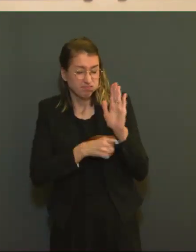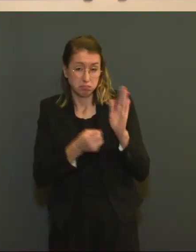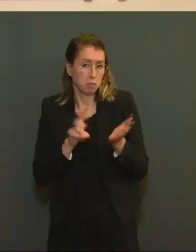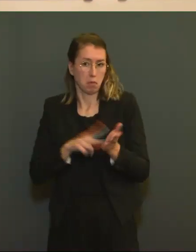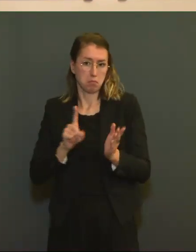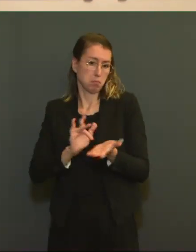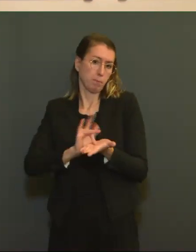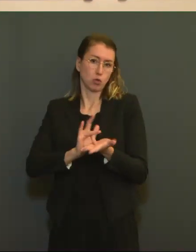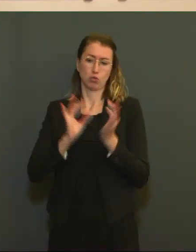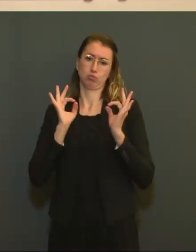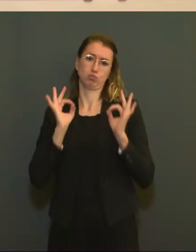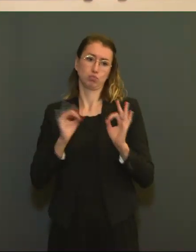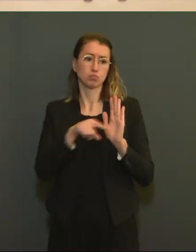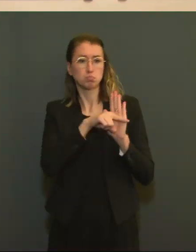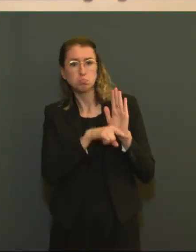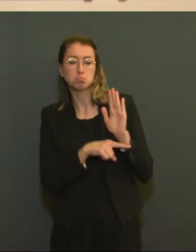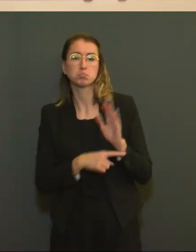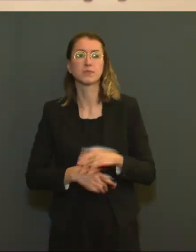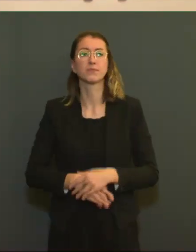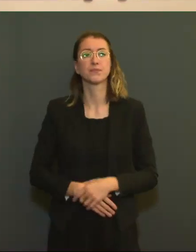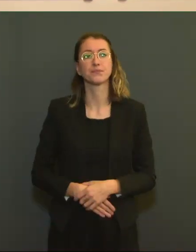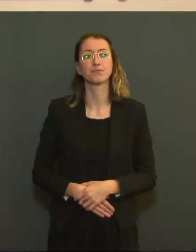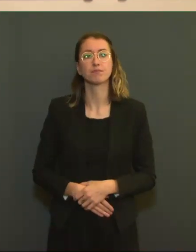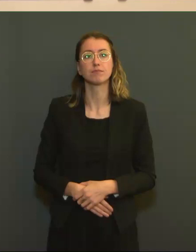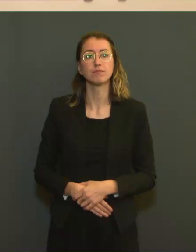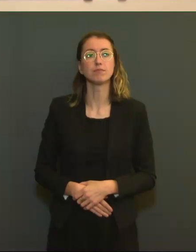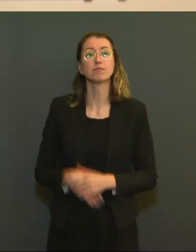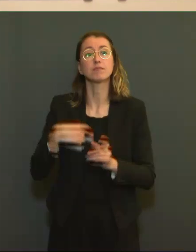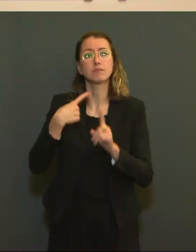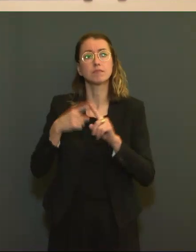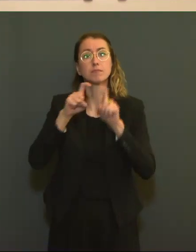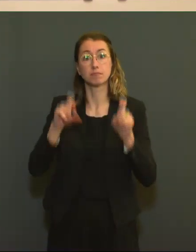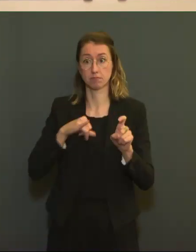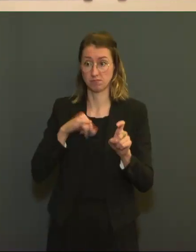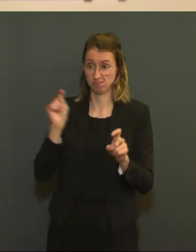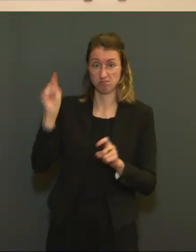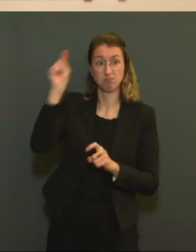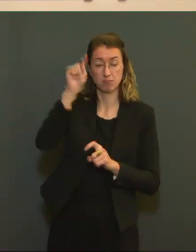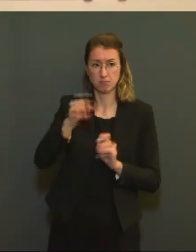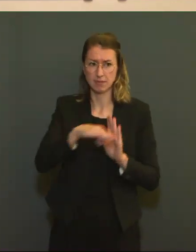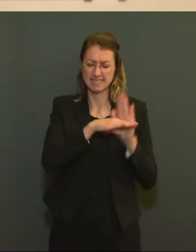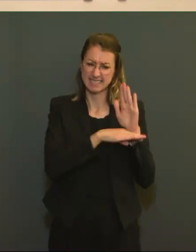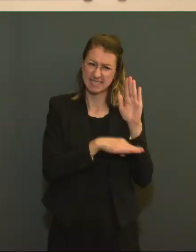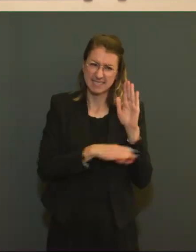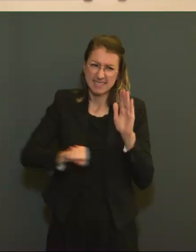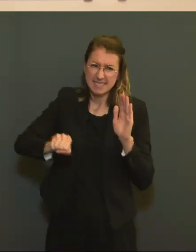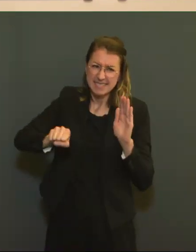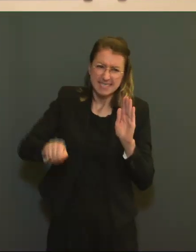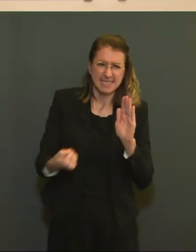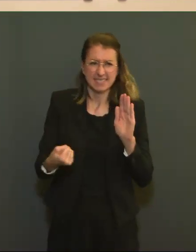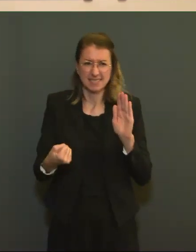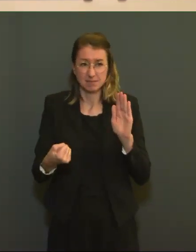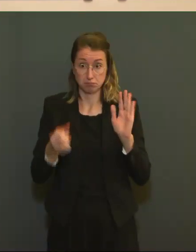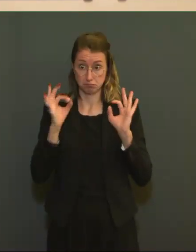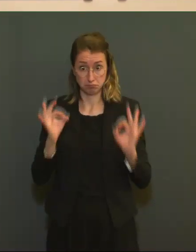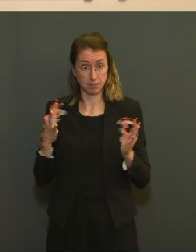Il faut d'ailleurs dire que certains pays qui appliquent des mesures plus strictes, plus sévères que celles que nous avons, ne sont pas pour l'instant à même